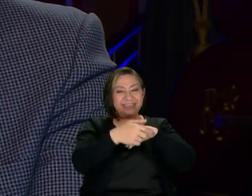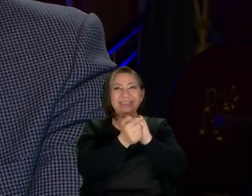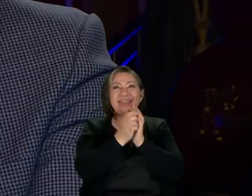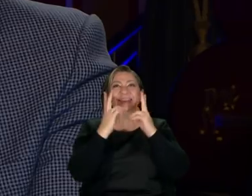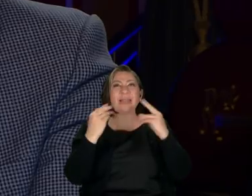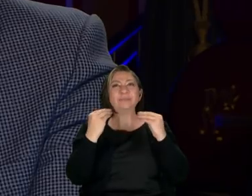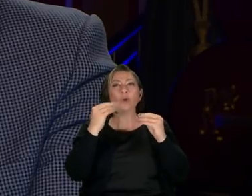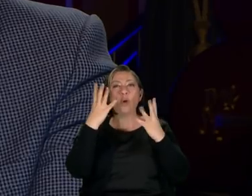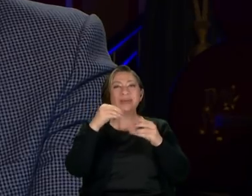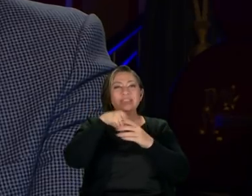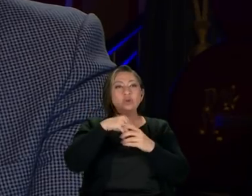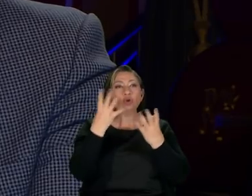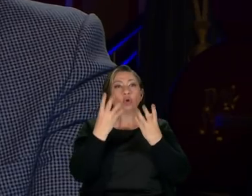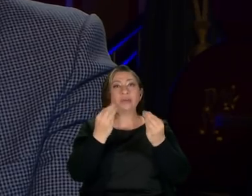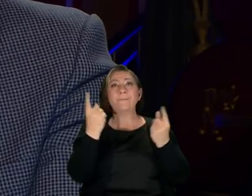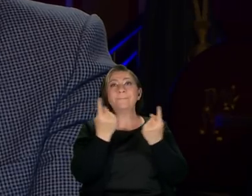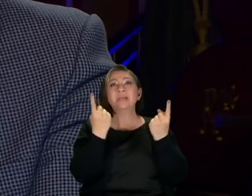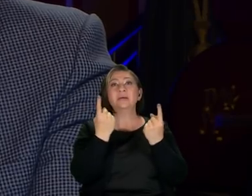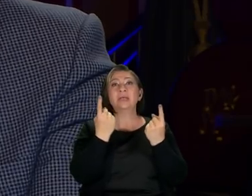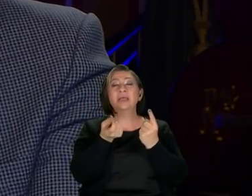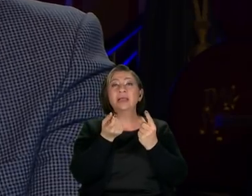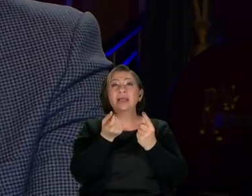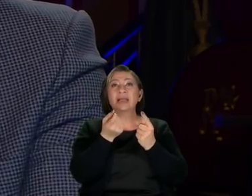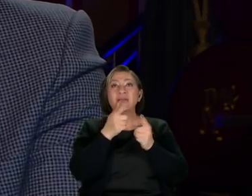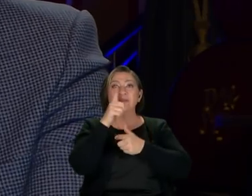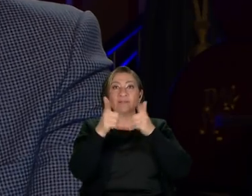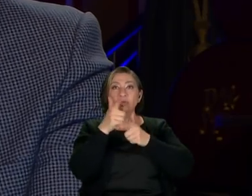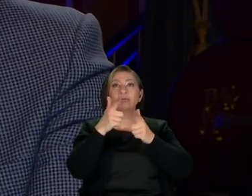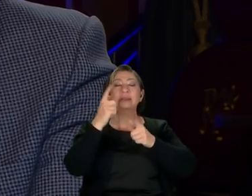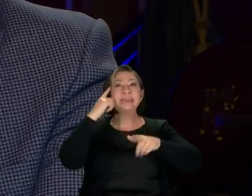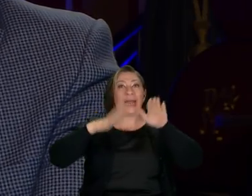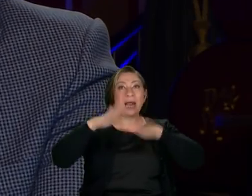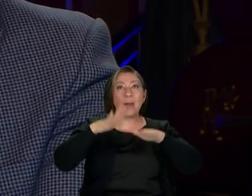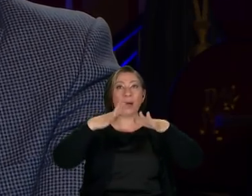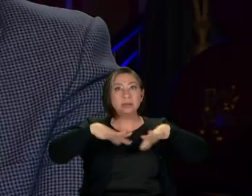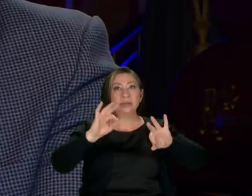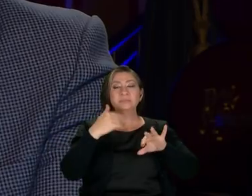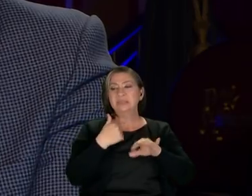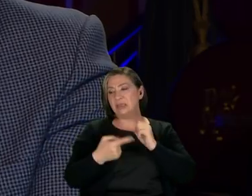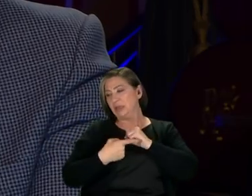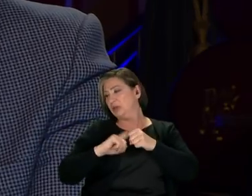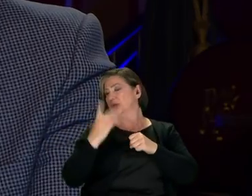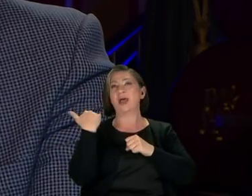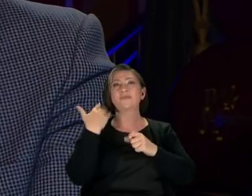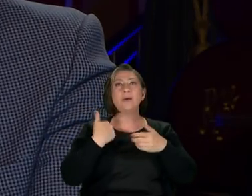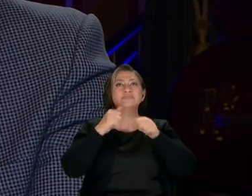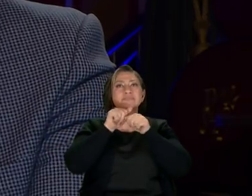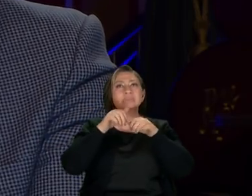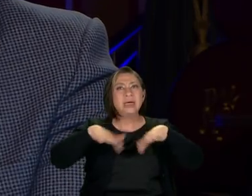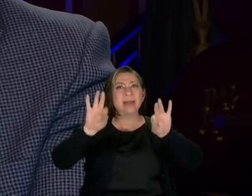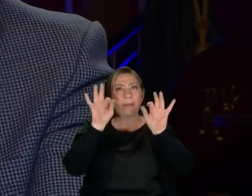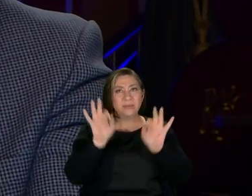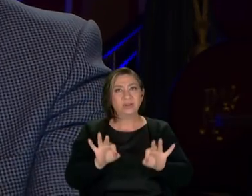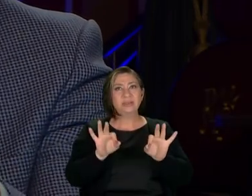ilgili çok güzel bir şey hazırladı. İlaç, video, tanıtım şeyleri hazırladı. Ve biz bunları geçen haftadan itibaren başladık